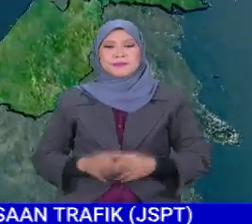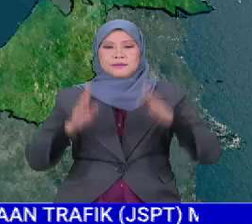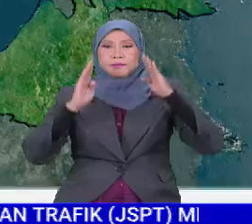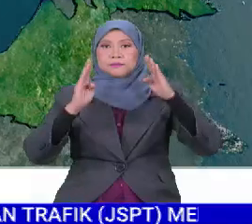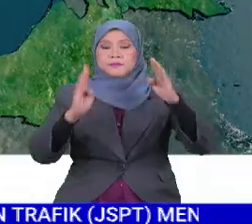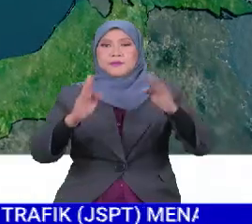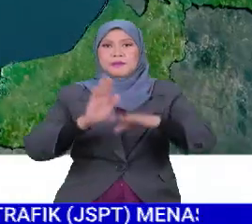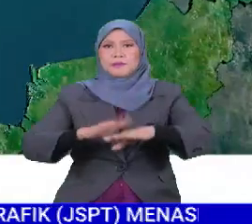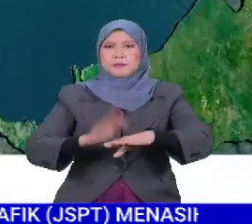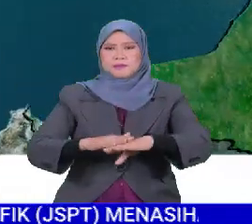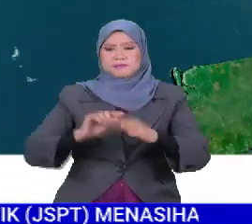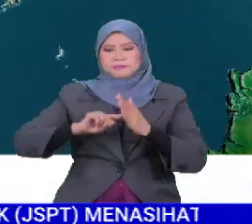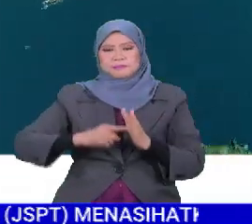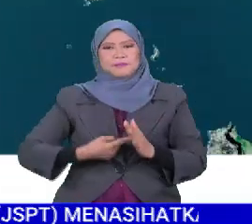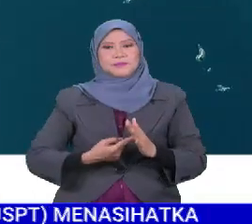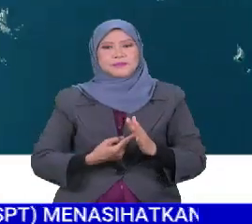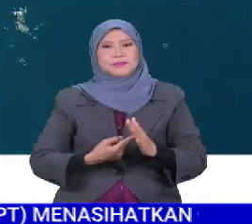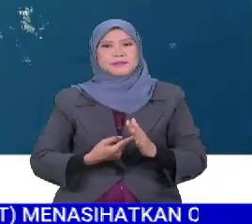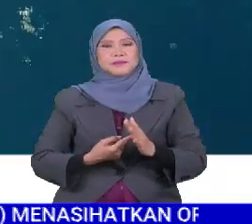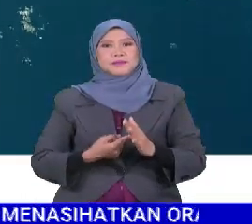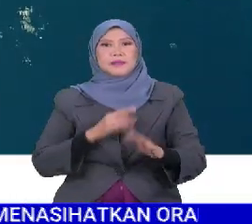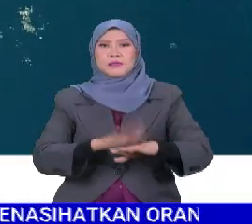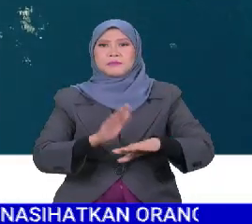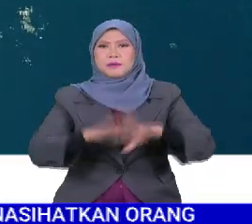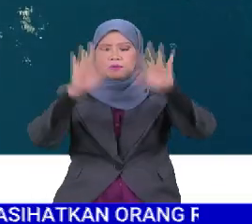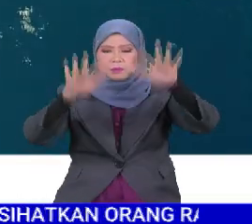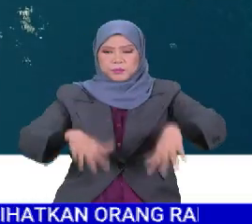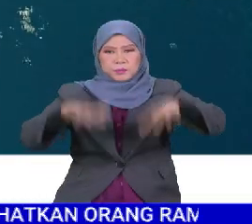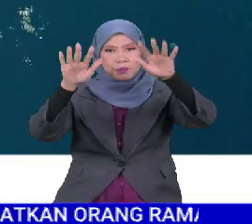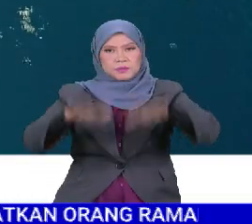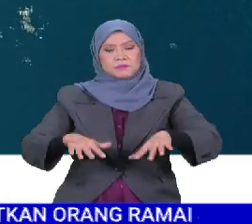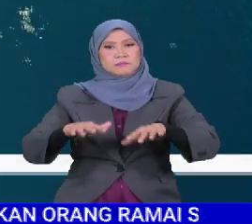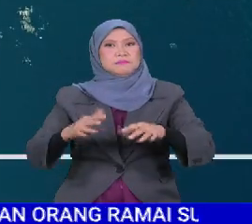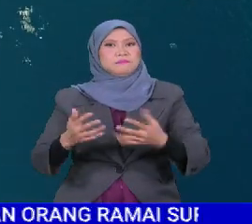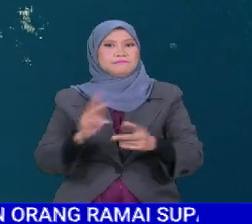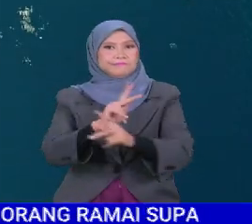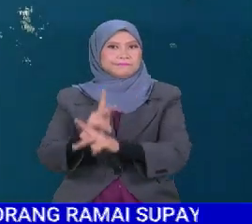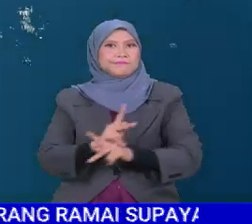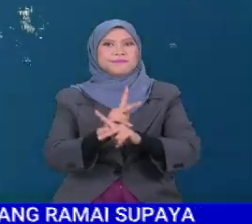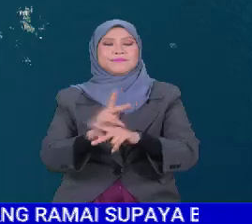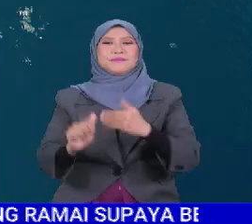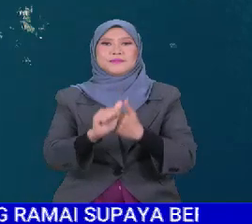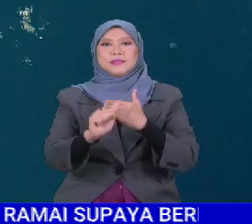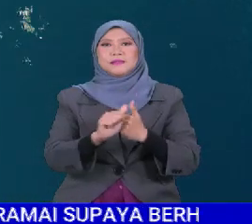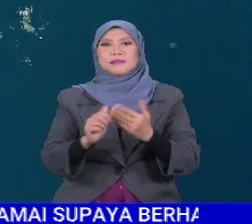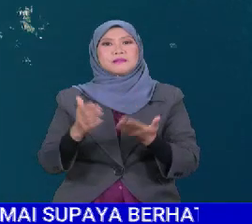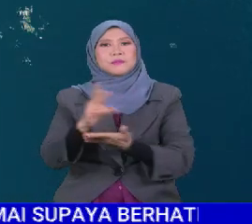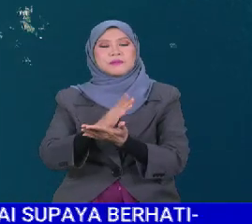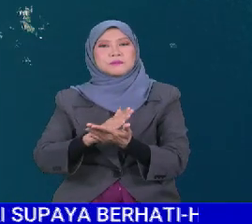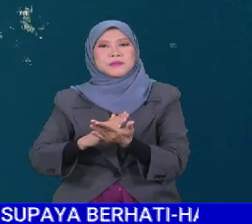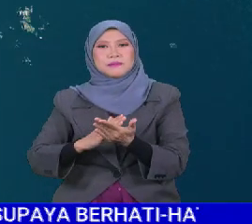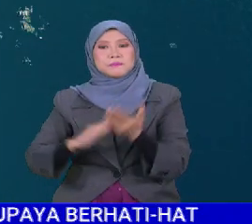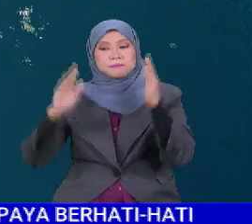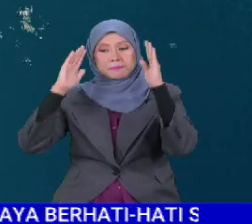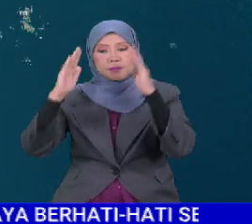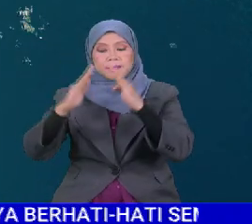penumpuan kepada amaran yang sedang berkuat kuasa, iaitu amaran hujan lebat berterusan peringkat waspada melibatkan kawasan di sekitar